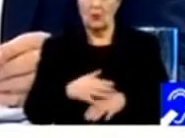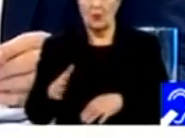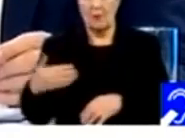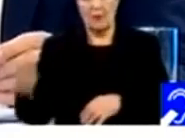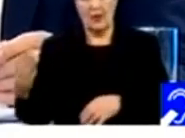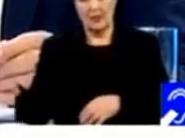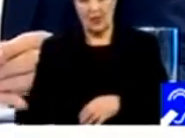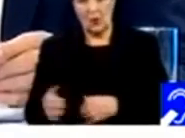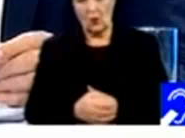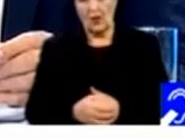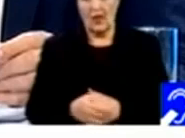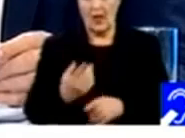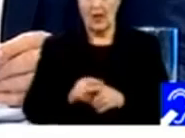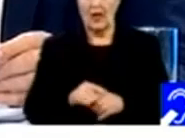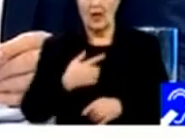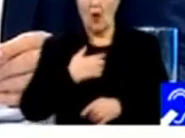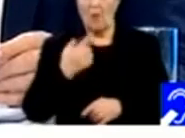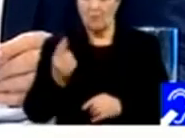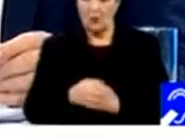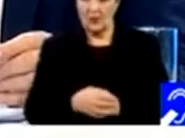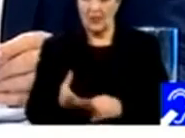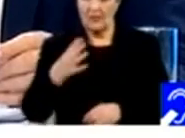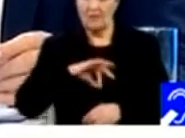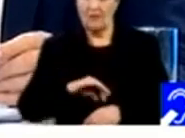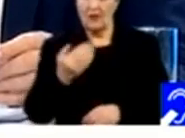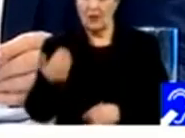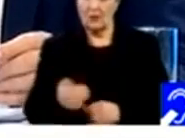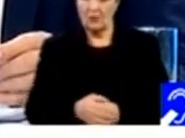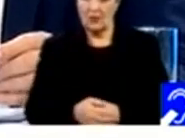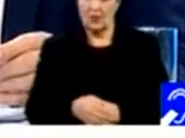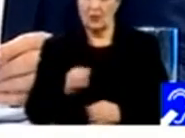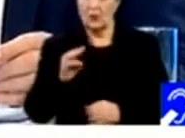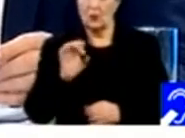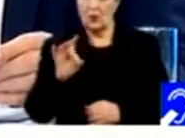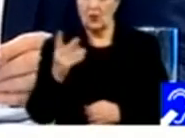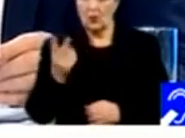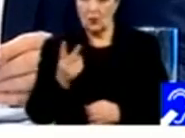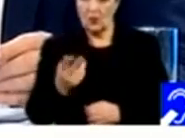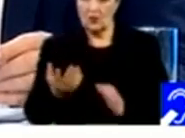partea lor, din partea celor care i-au votat, în favoarea dumneavoastră pentru turul 2.